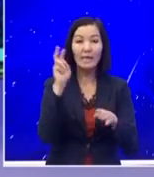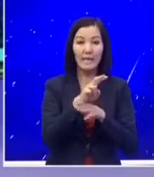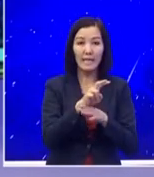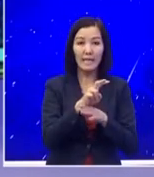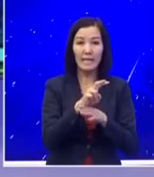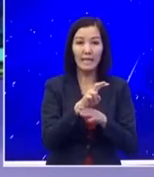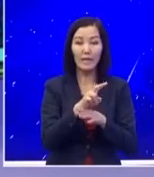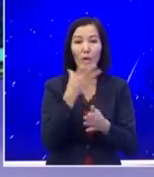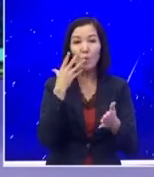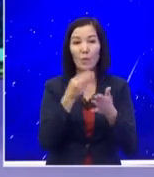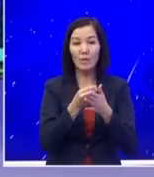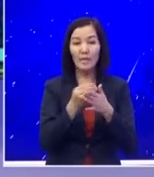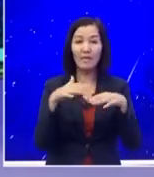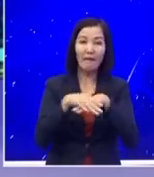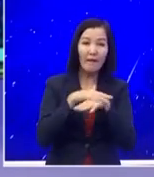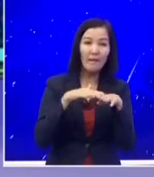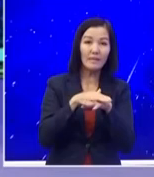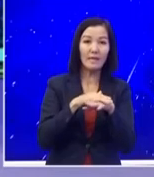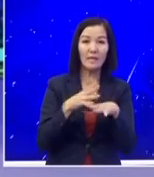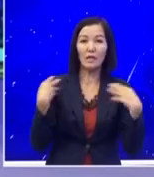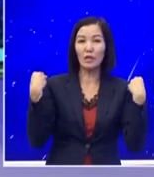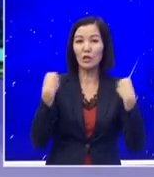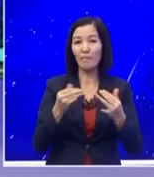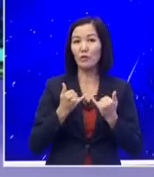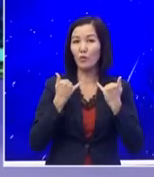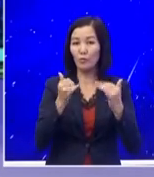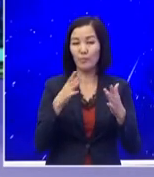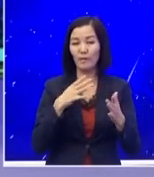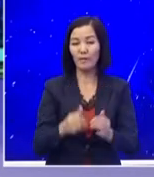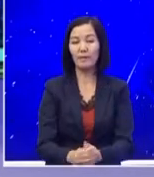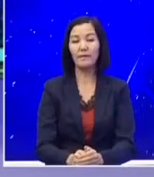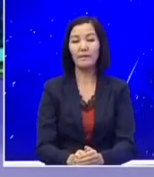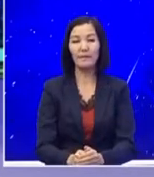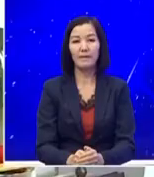арнай келген шенділер жерлестер атынан ақындар иығына шапан жауып, құрмет көрсетті.